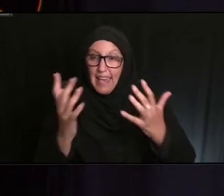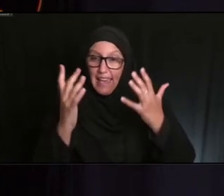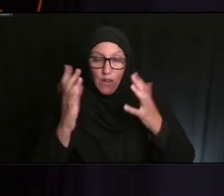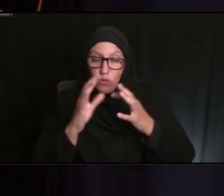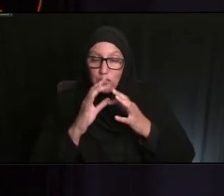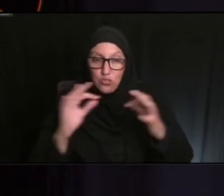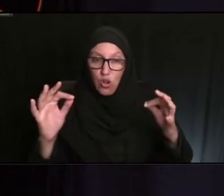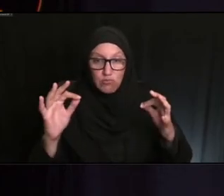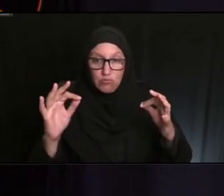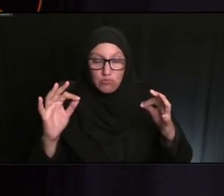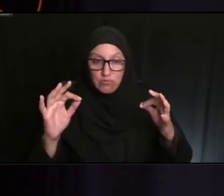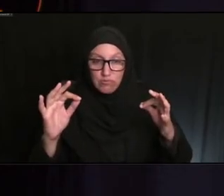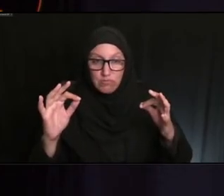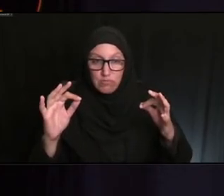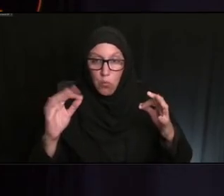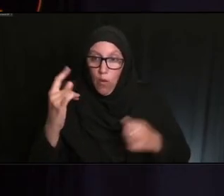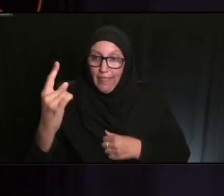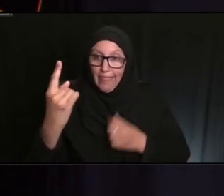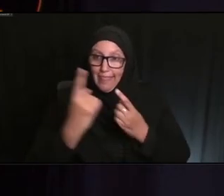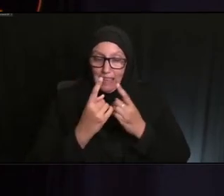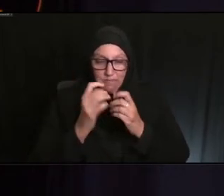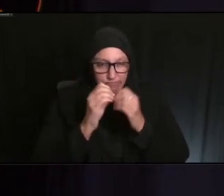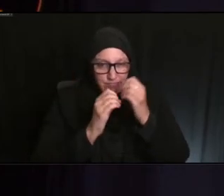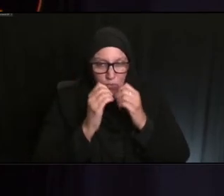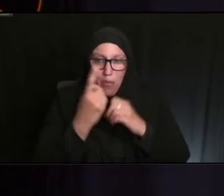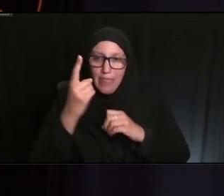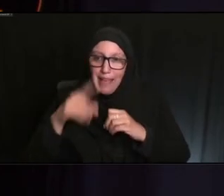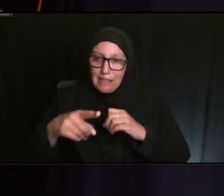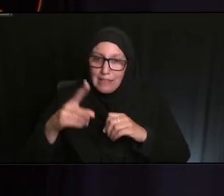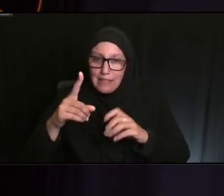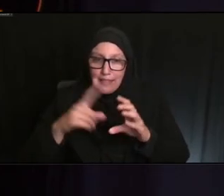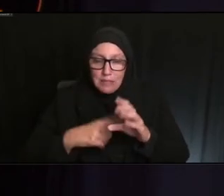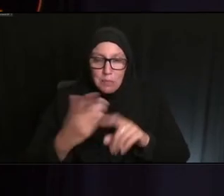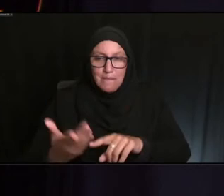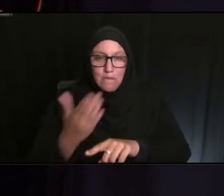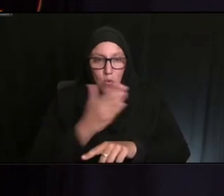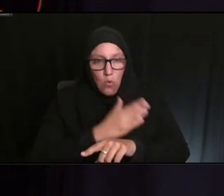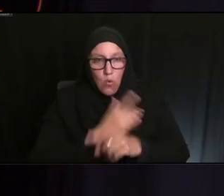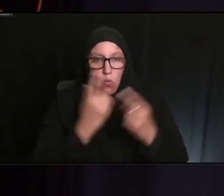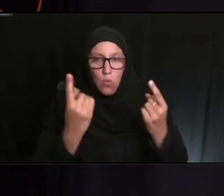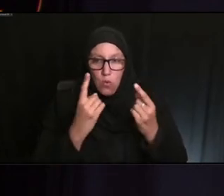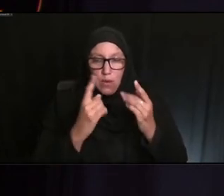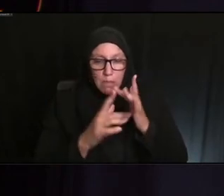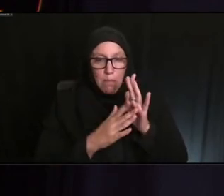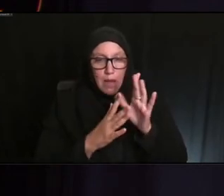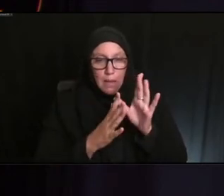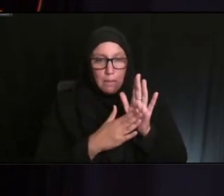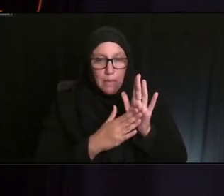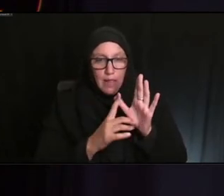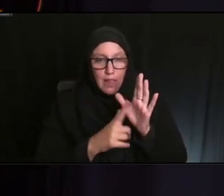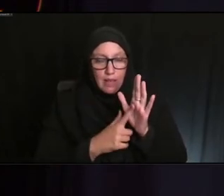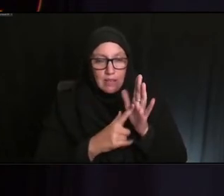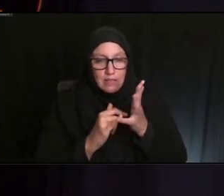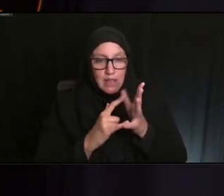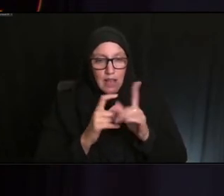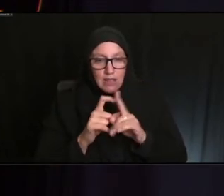1,000 years before. He says, when the Shia, and the Shia say, أن جعفر الصادق كان